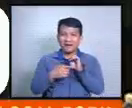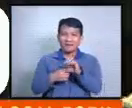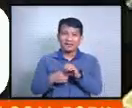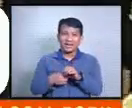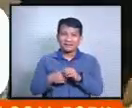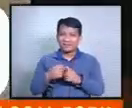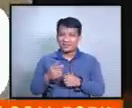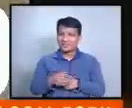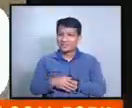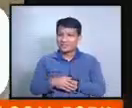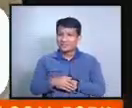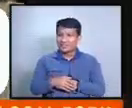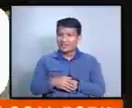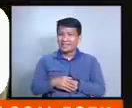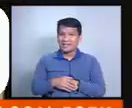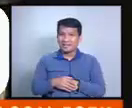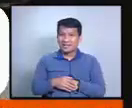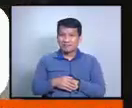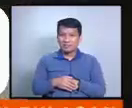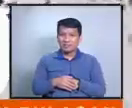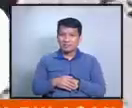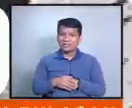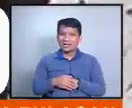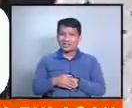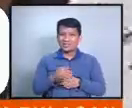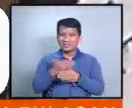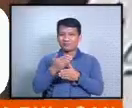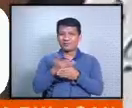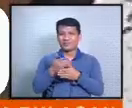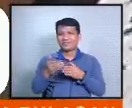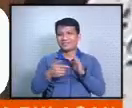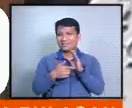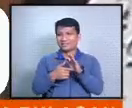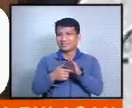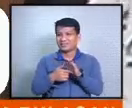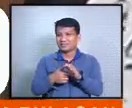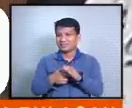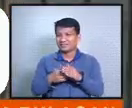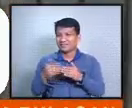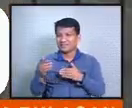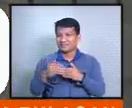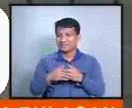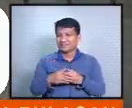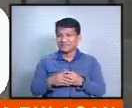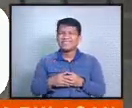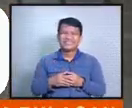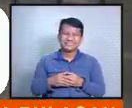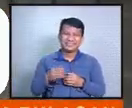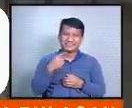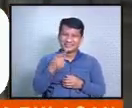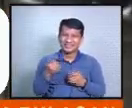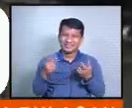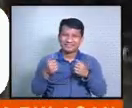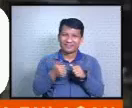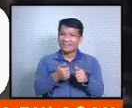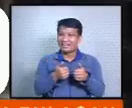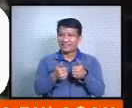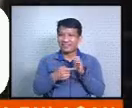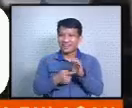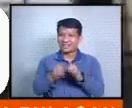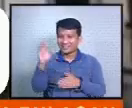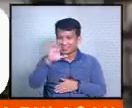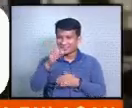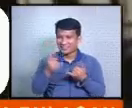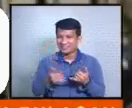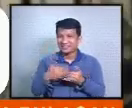store sa Barangay Guadalupe Nuevo, Makati City pasado alas 8:30 kagabi. Kinilala ang suspect na si Ace Mabini